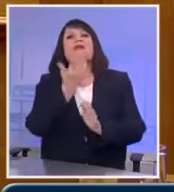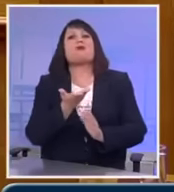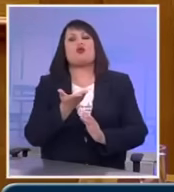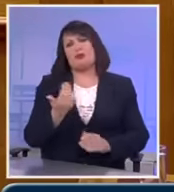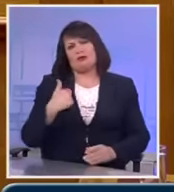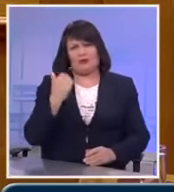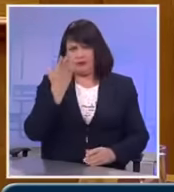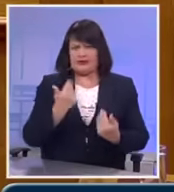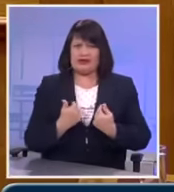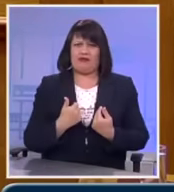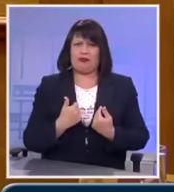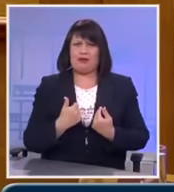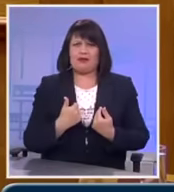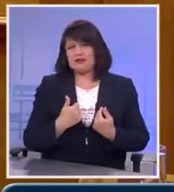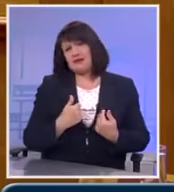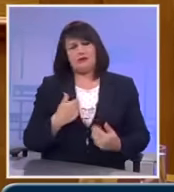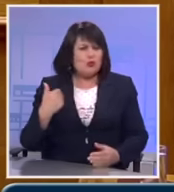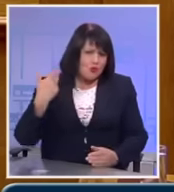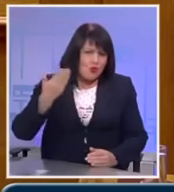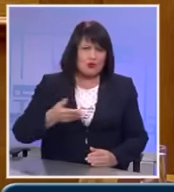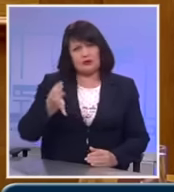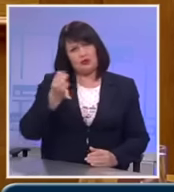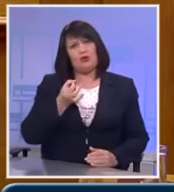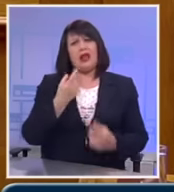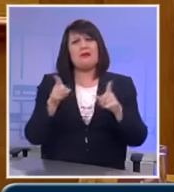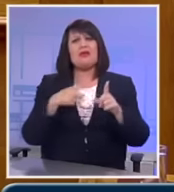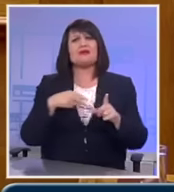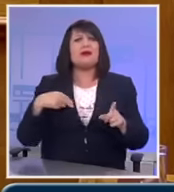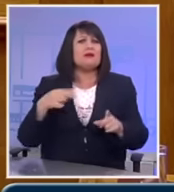μας θέση είναι πάγια θέση τωνε